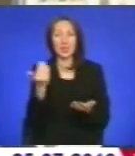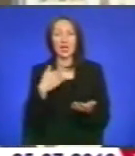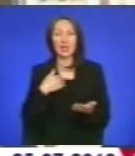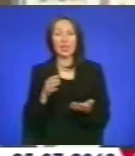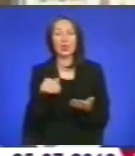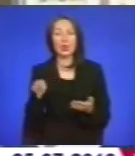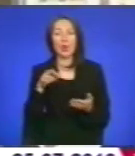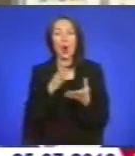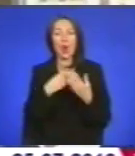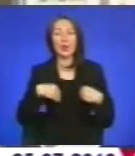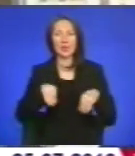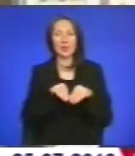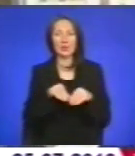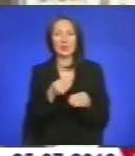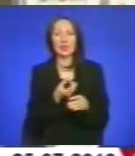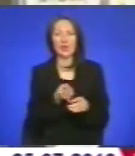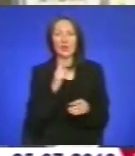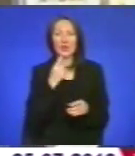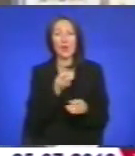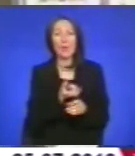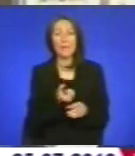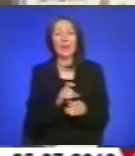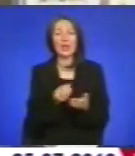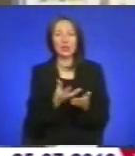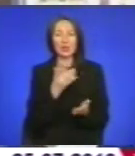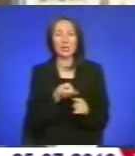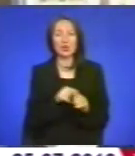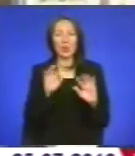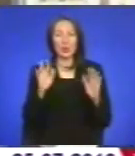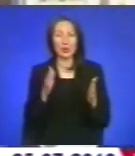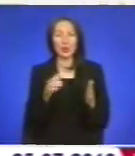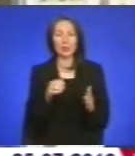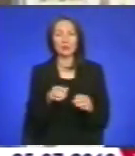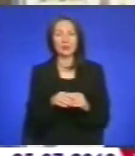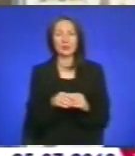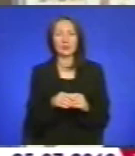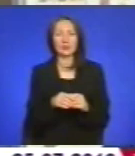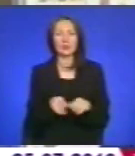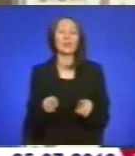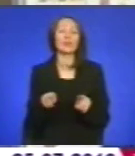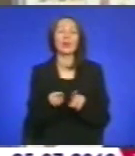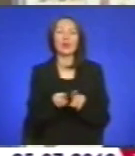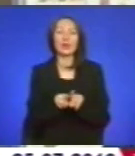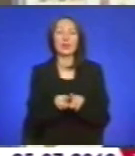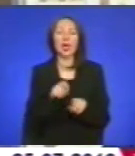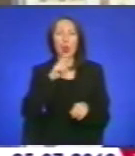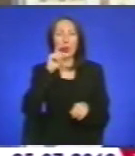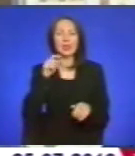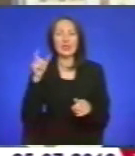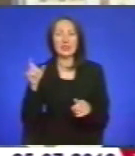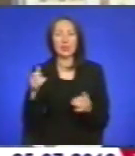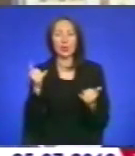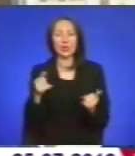подію. І взагалі саме хрещення і релігію як інституцію. Ідентифікація українця сьогодні в